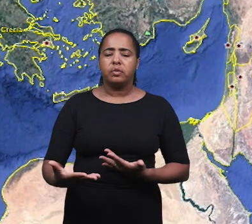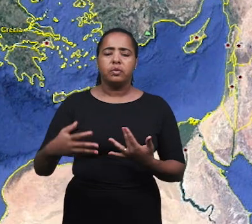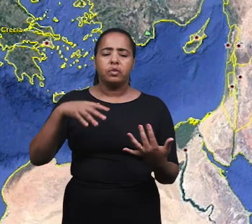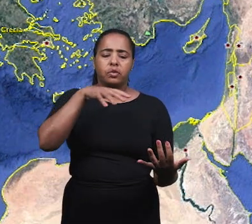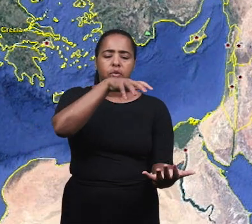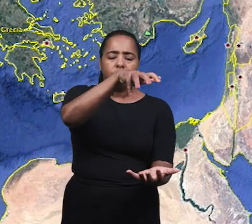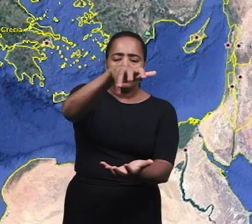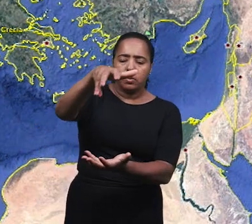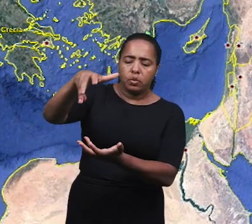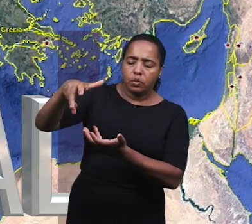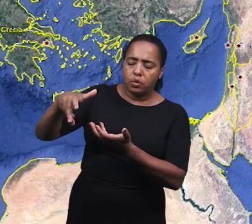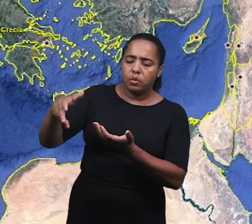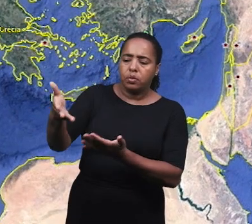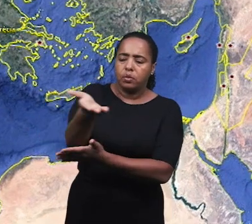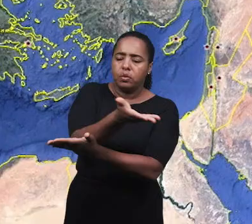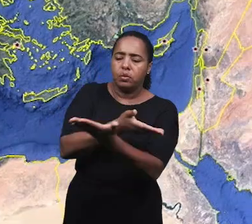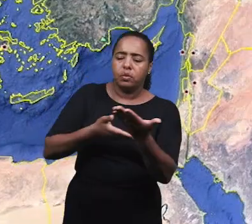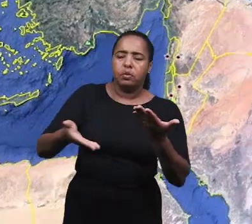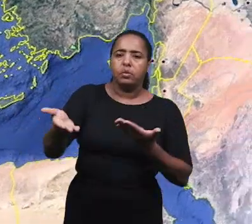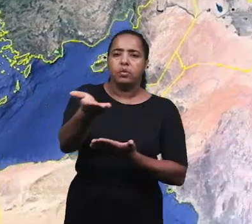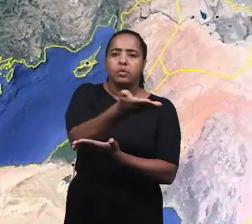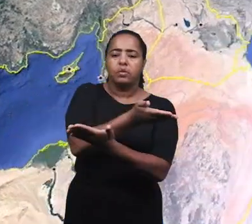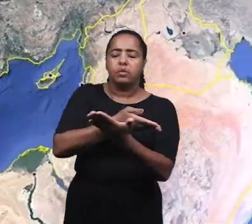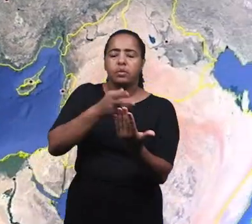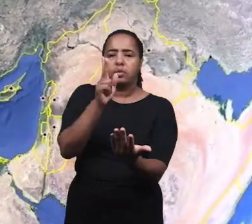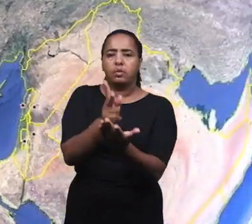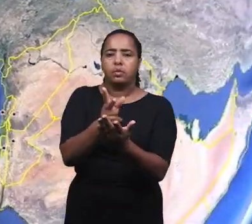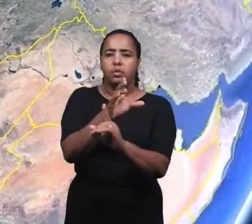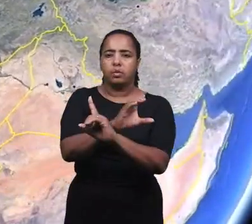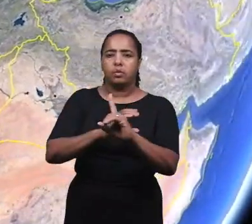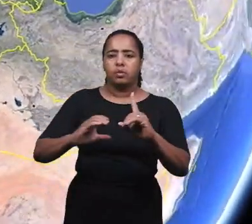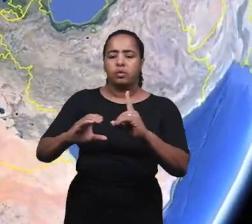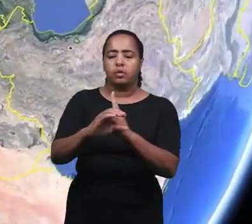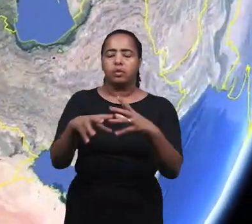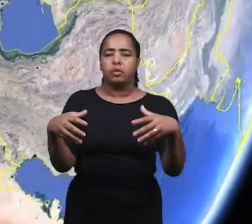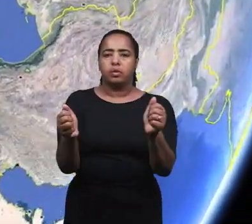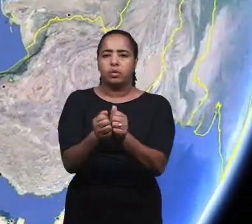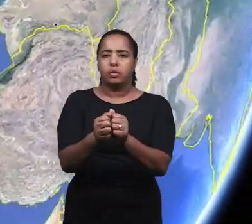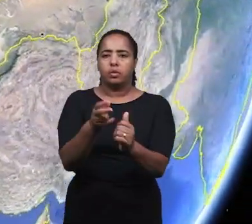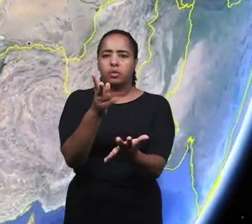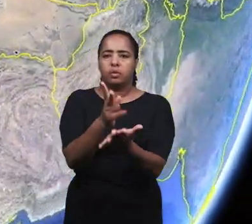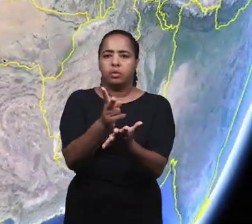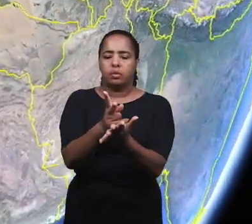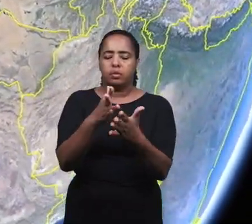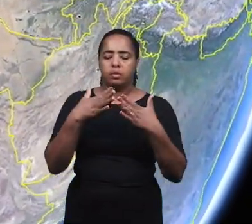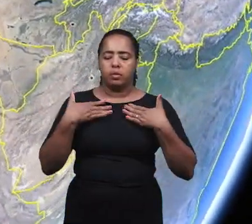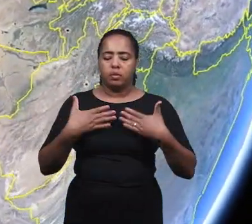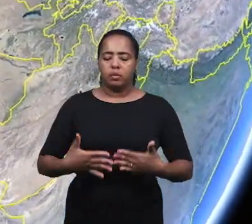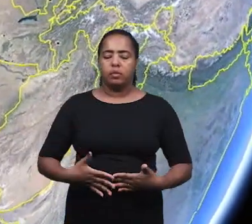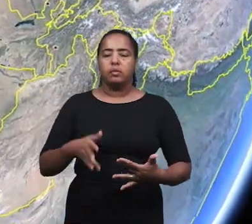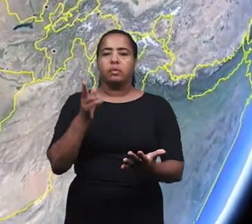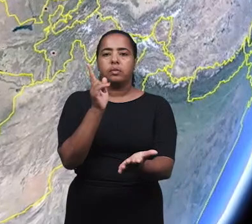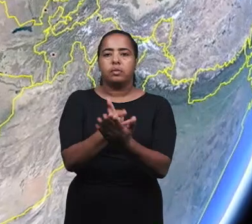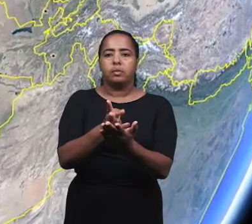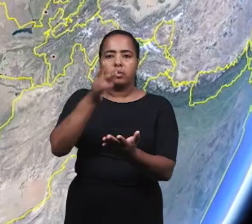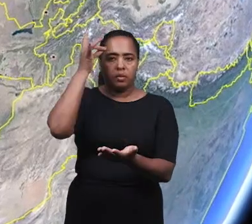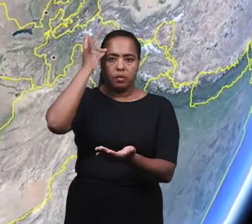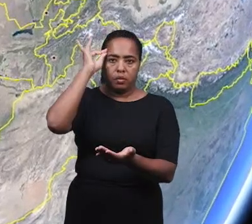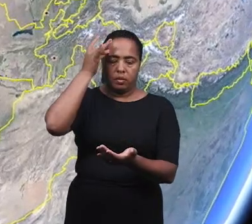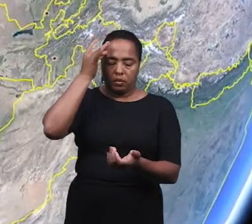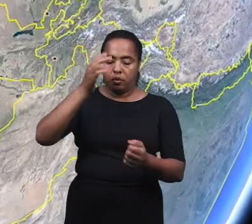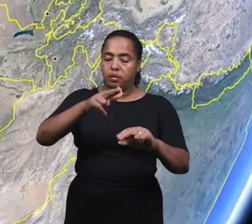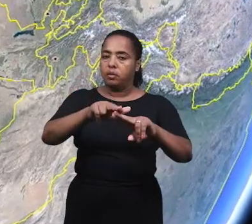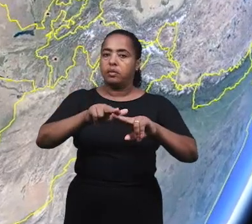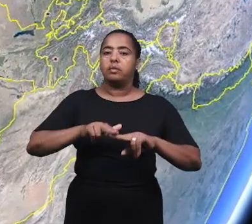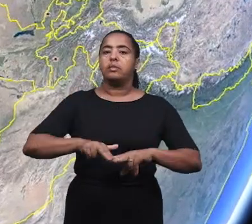Des frères et sœurs de toutes les parties du monde participent d'un même culte, ensemble, dans un même corps et dans un